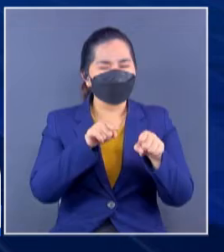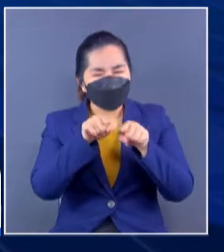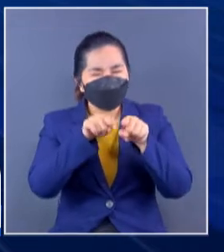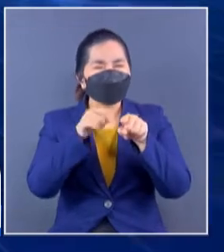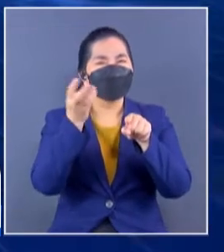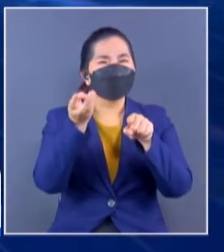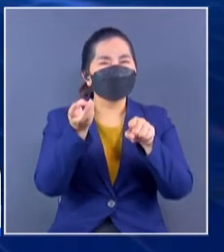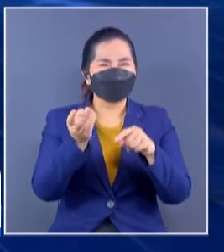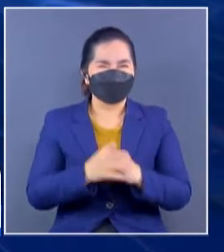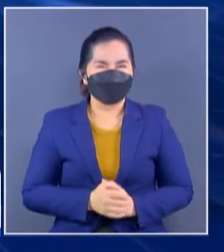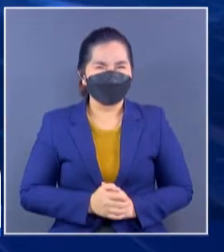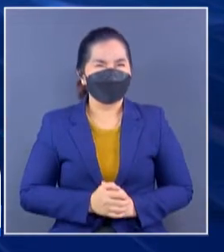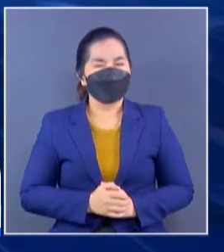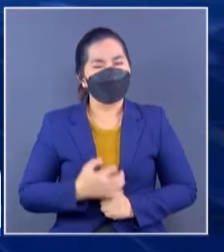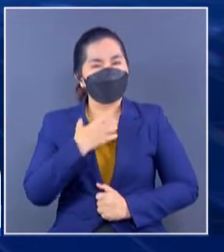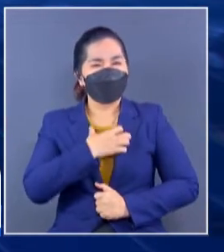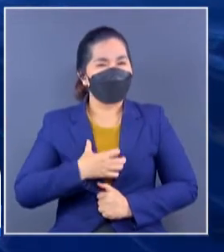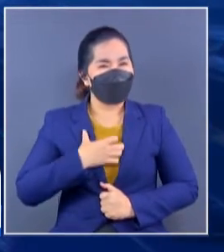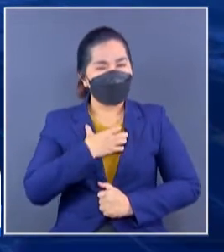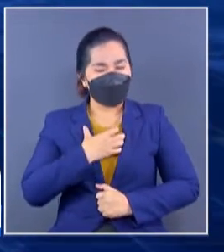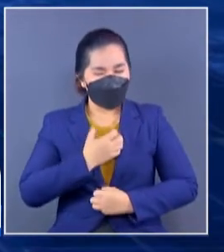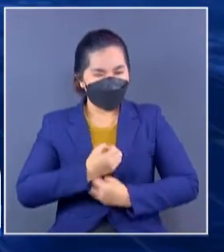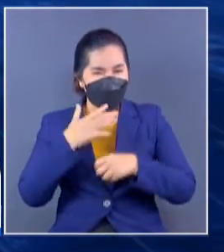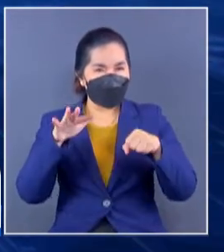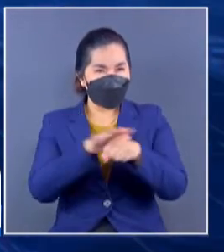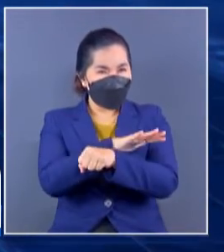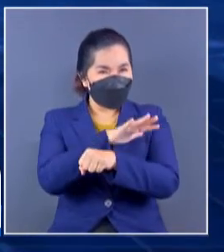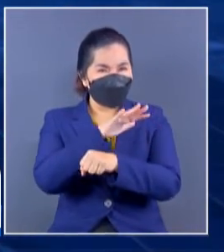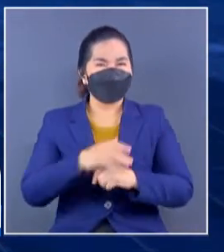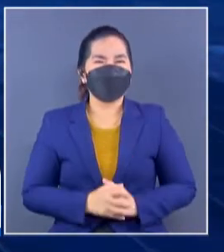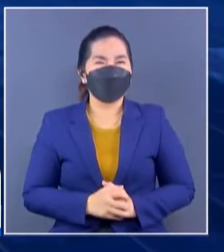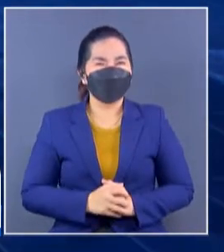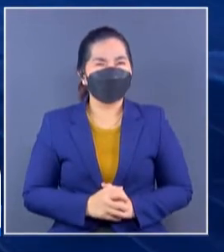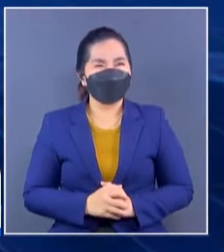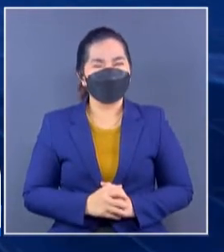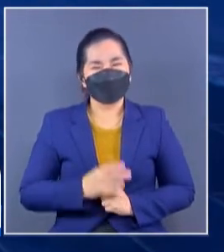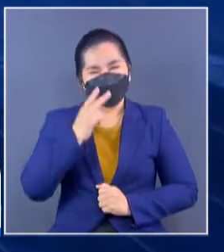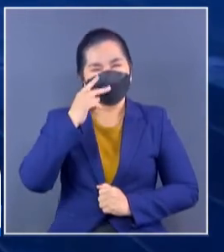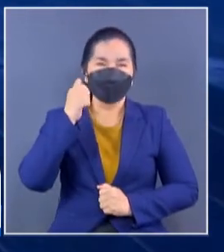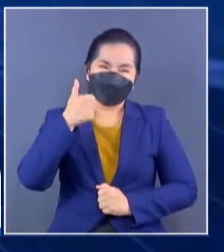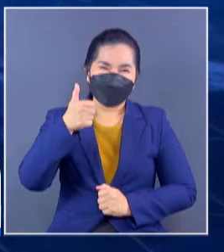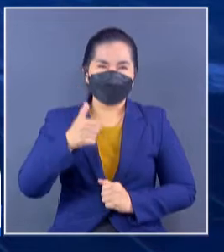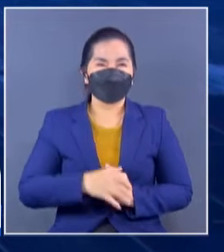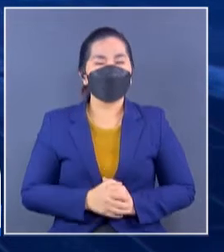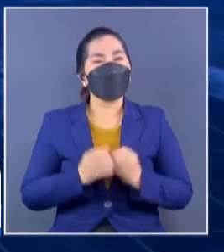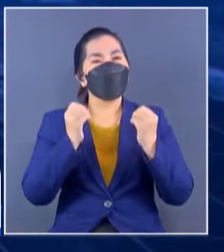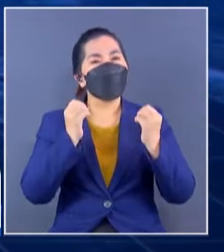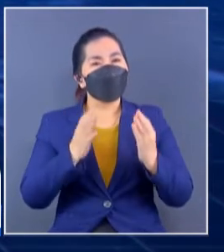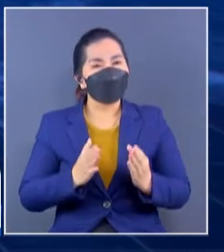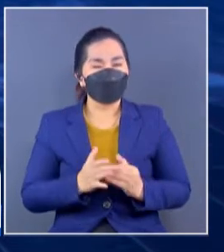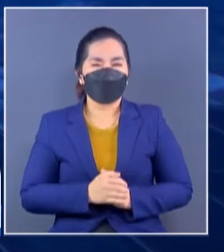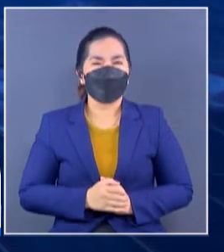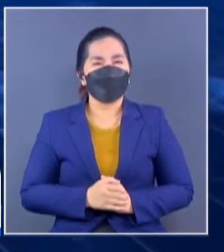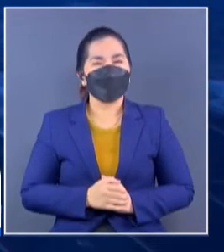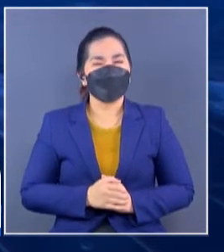ๆหน่อยๆเลื่อมๆมันหน่อยแต่อินเนอร์ดูอินเนอร์ดูลีลาของน้องโอ้ไม่ธรรมดาครับถึงขั้นครูเนี่ยชื่อครูป